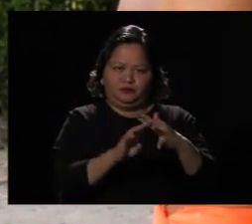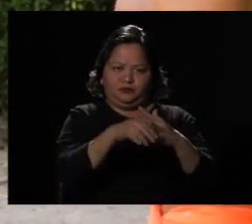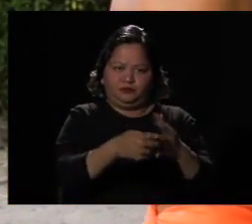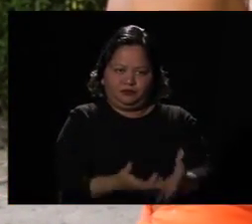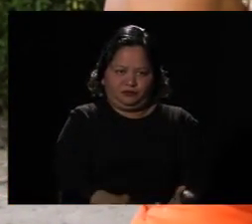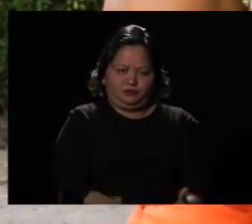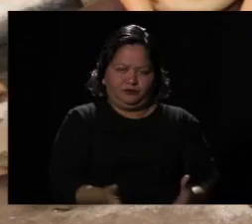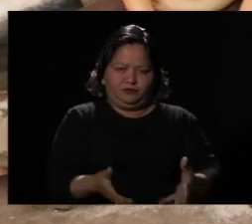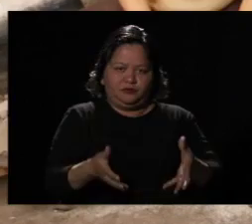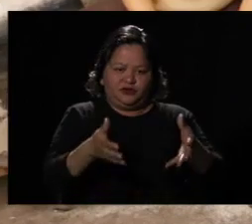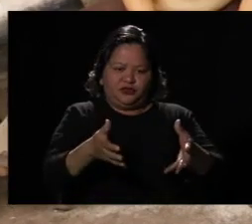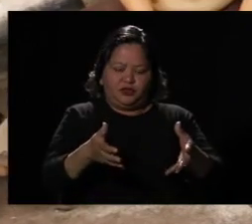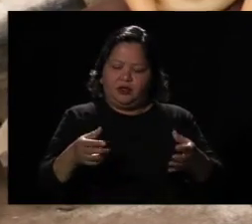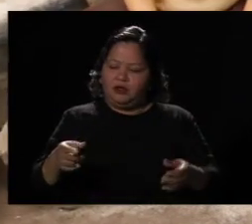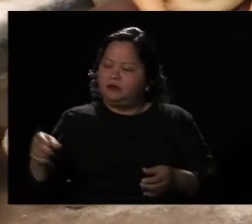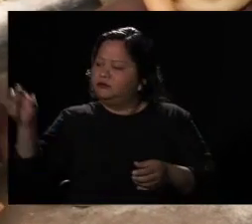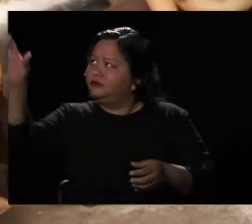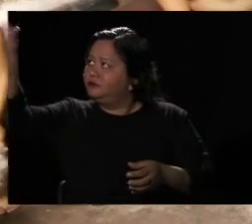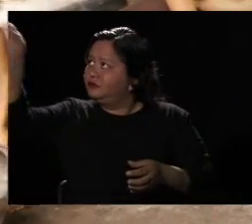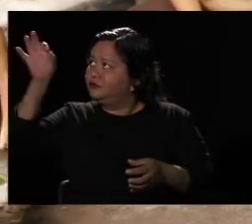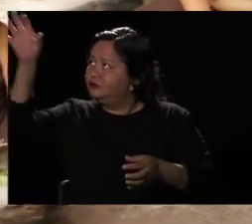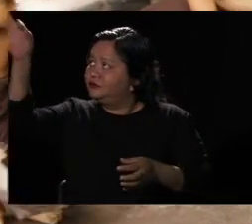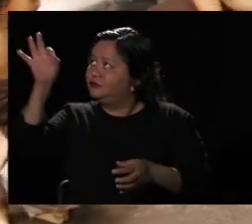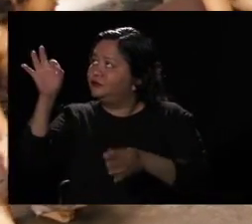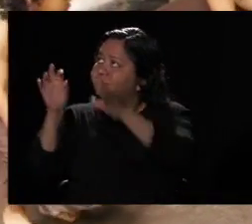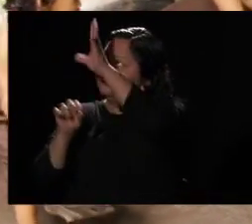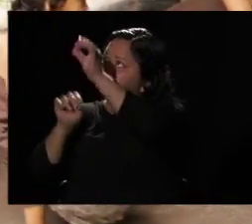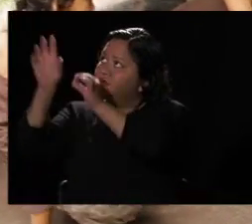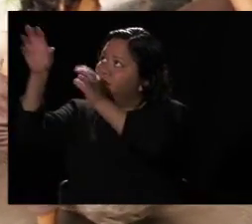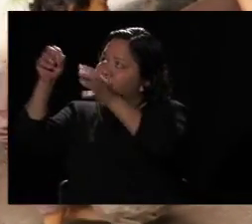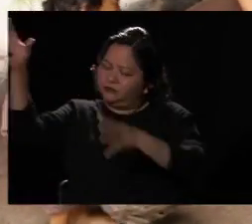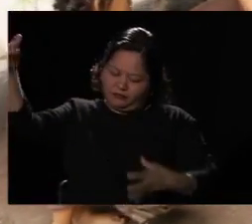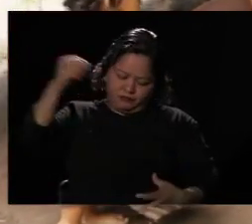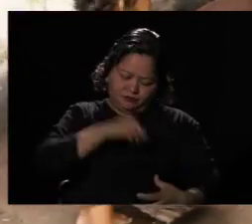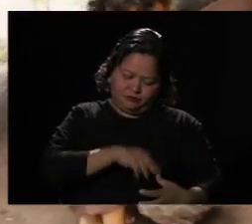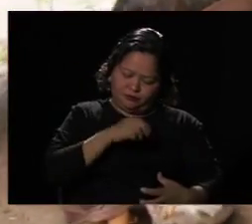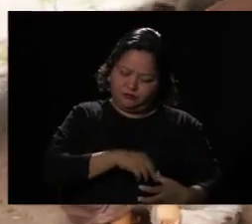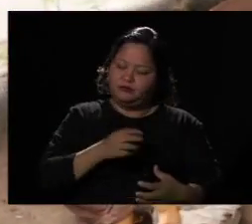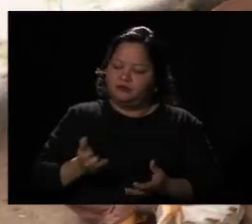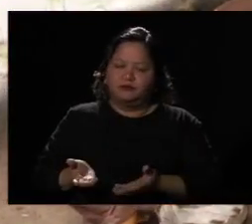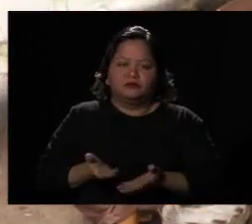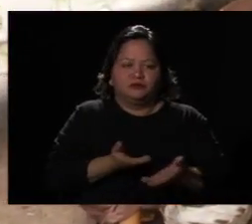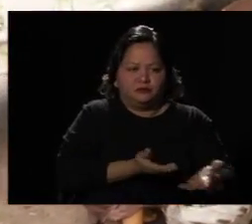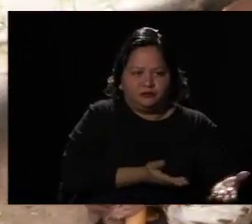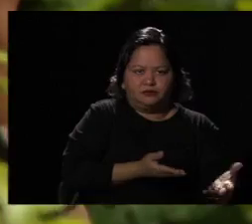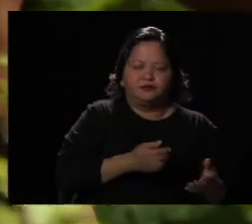fut nizok jama fasahguan a amot siha.